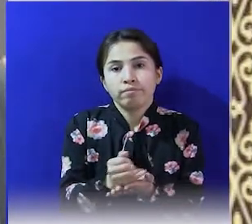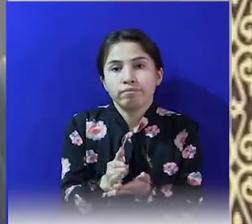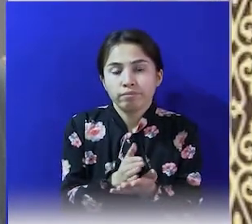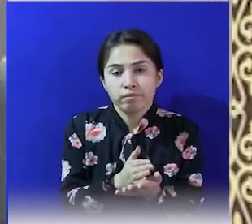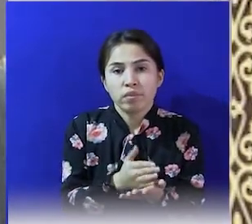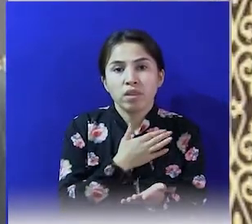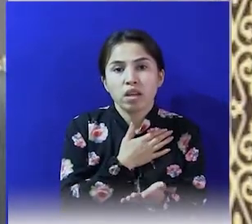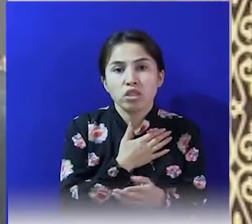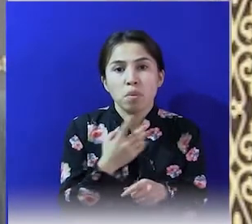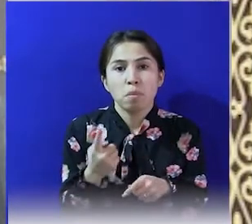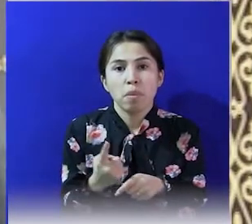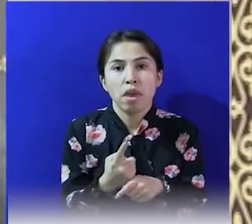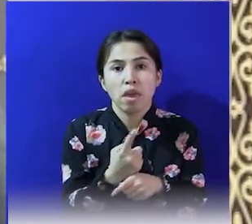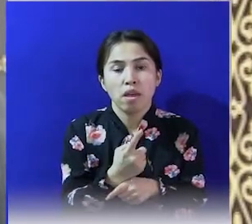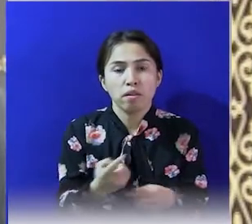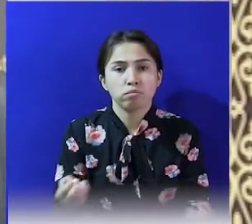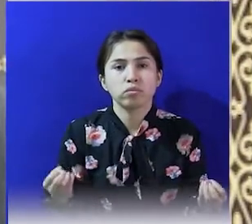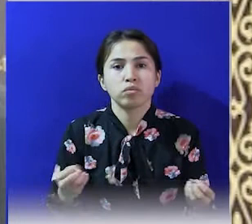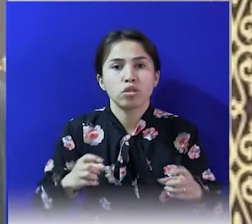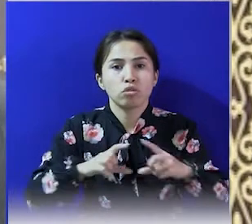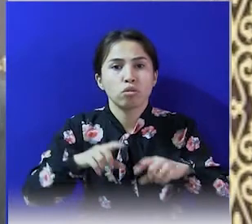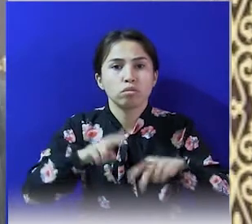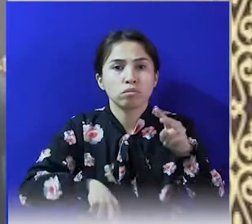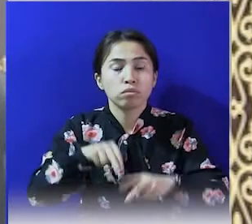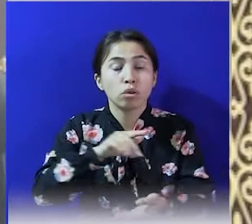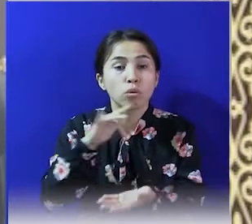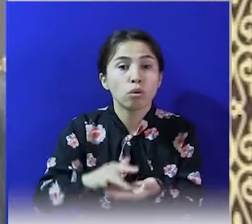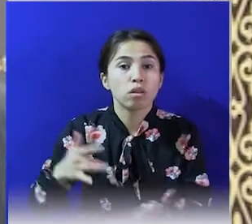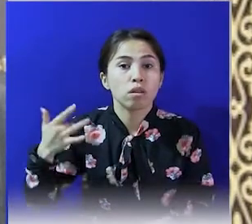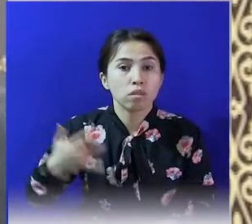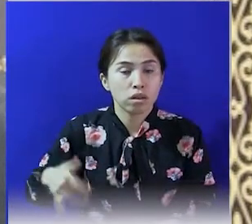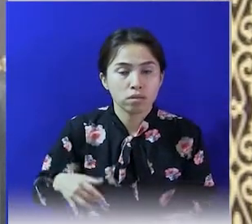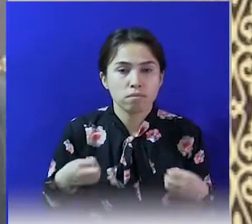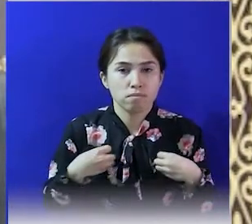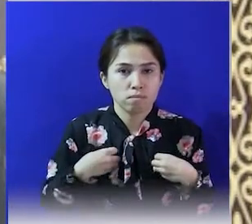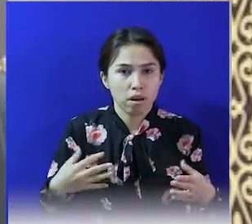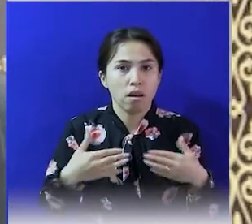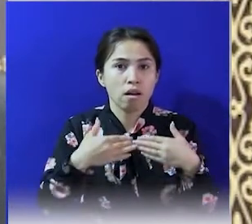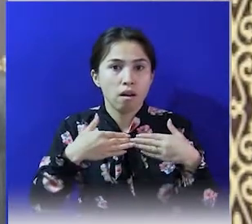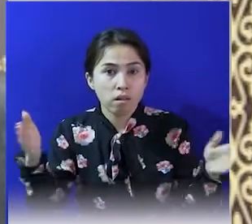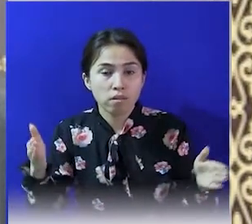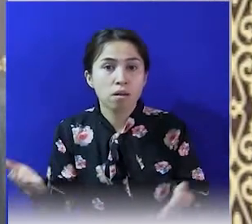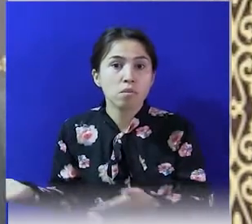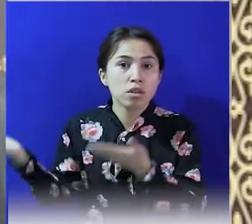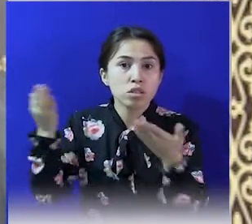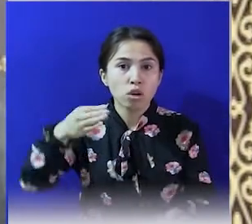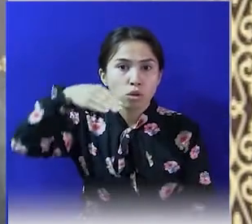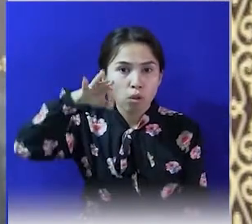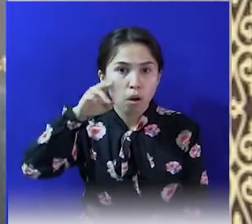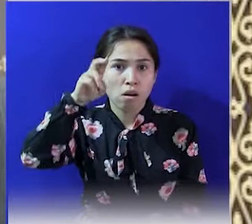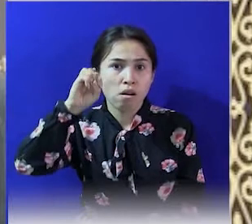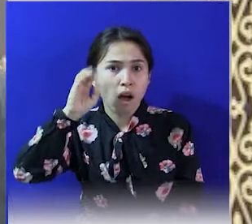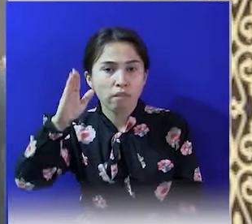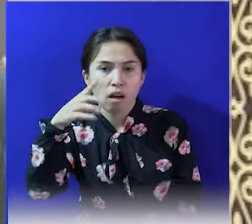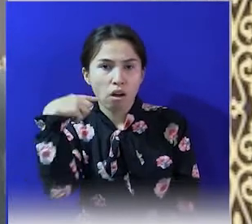достижений. В целом у нас созданы все условия. Это наша первая элитная частная школа, построенная в Таразе. На торжественную